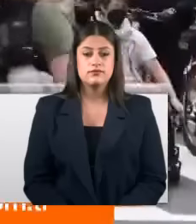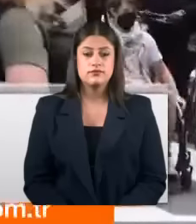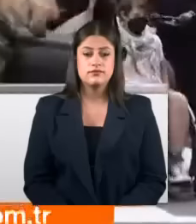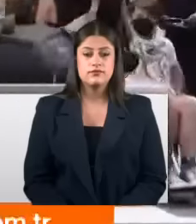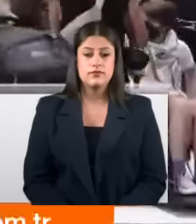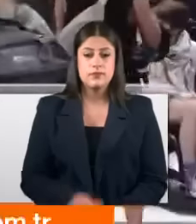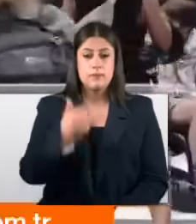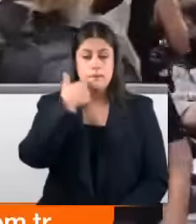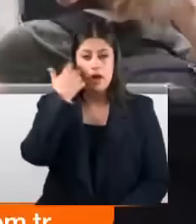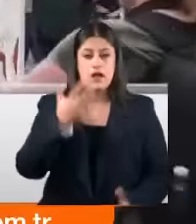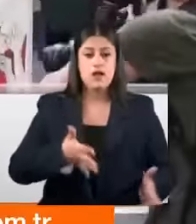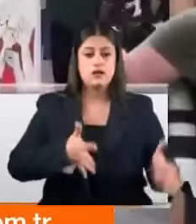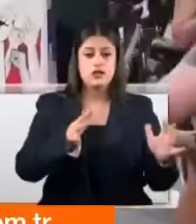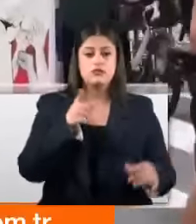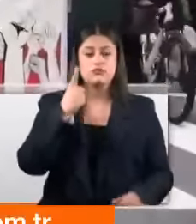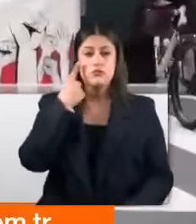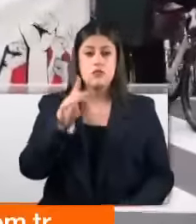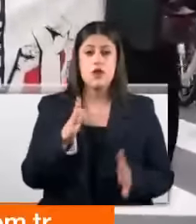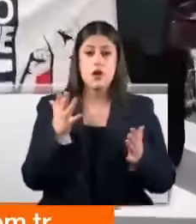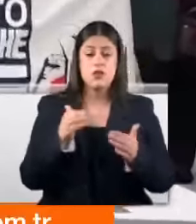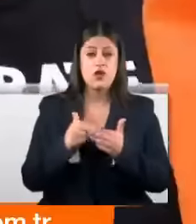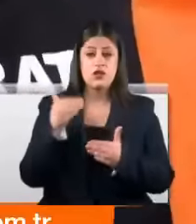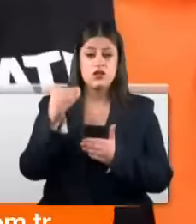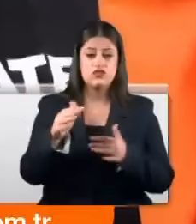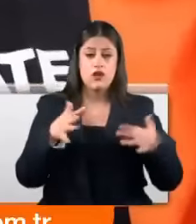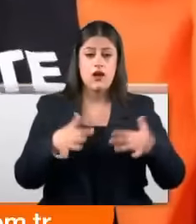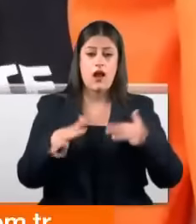Beyaz Saray oralı olmadı ama dışarıda eylemler vardı.